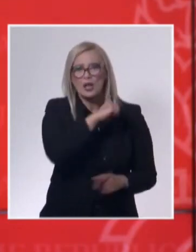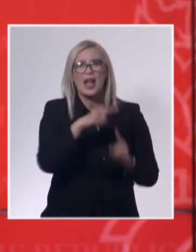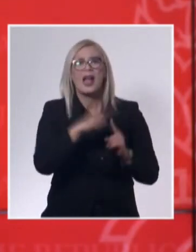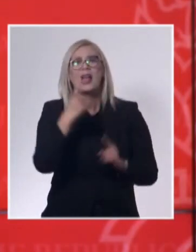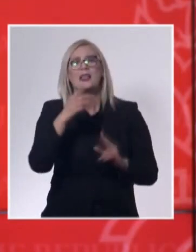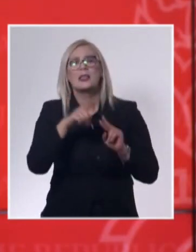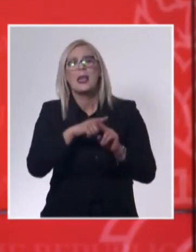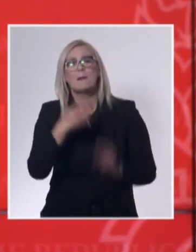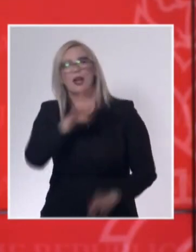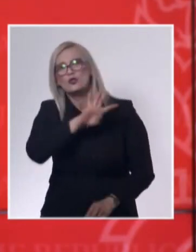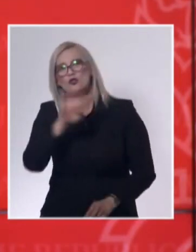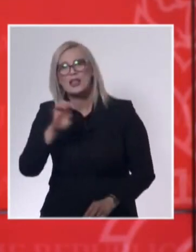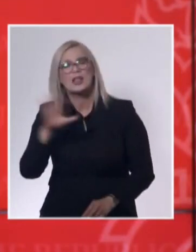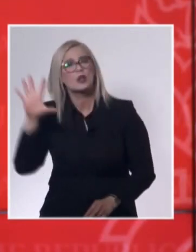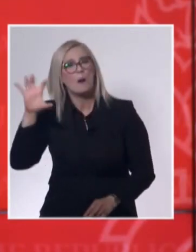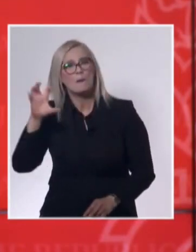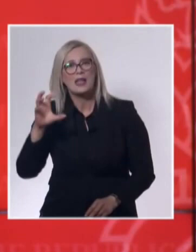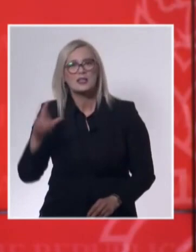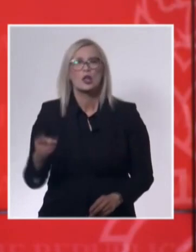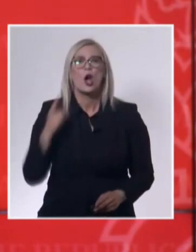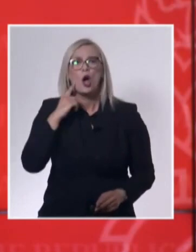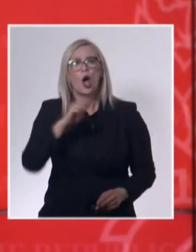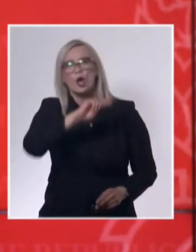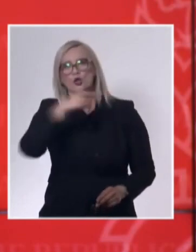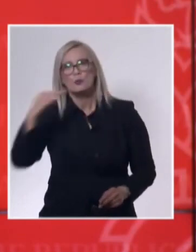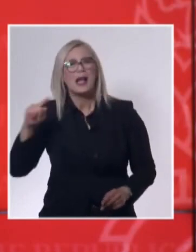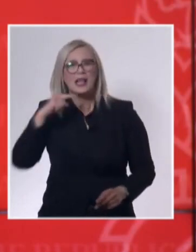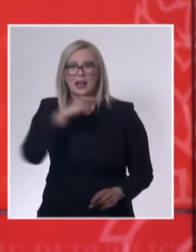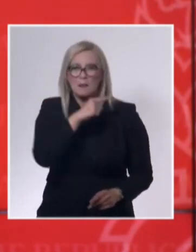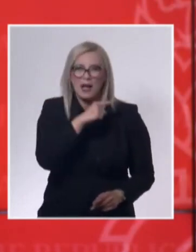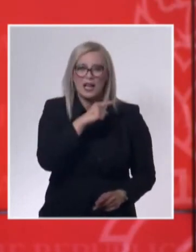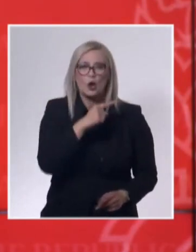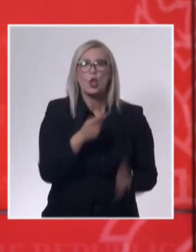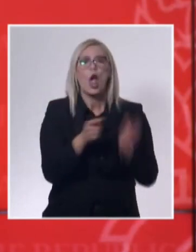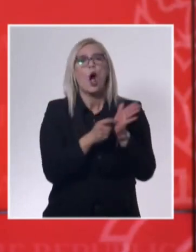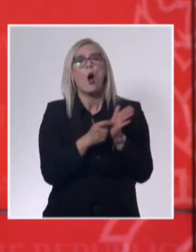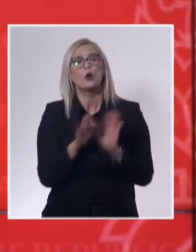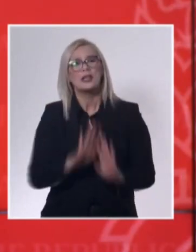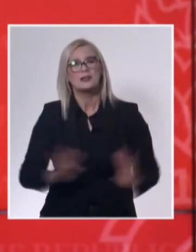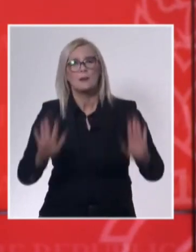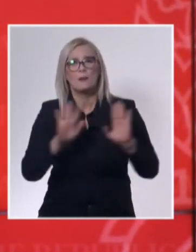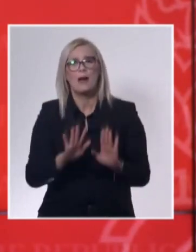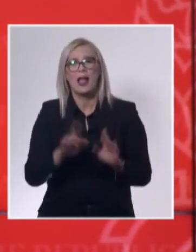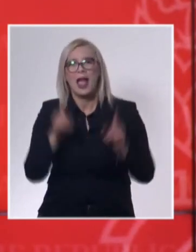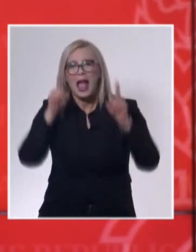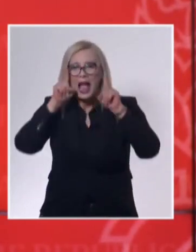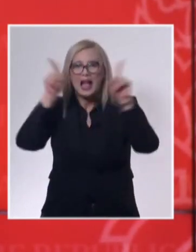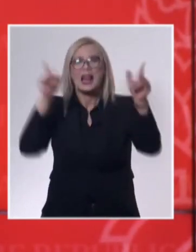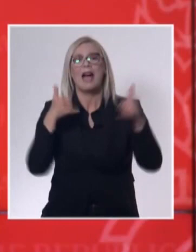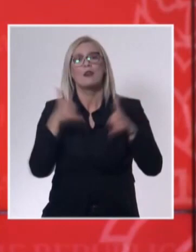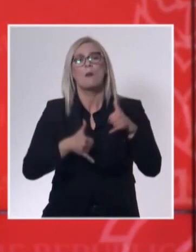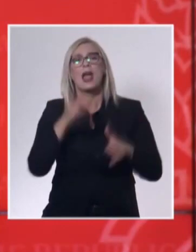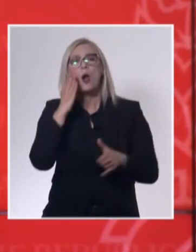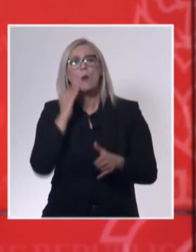gjitha analizat e sektorit për tregti dhe odat, konfirmohet se shumica e kompanive e shfrizojnë margjin maksimal dhe në një farë mënyre